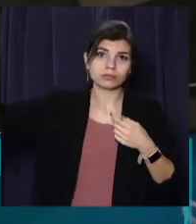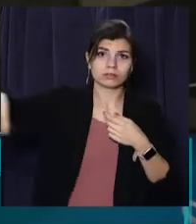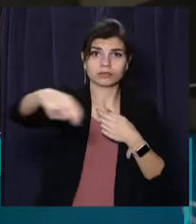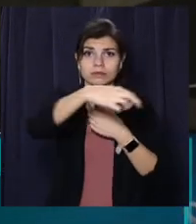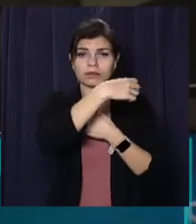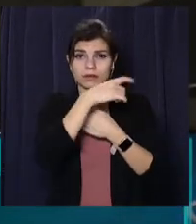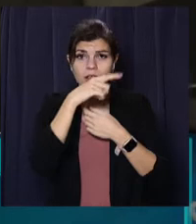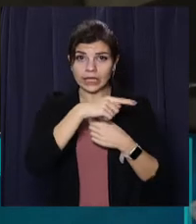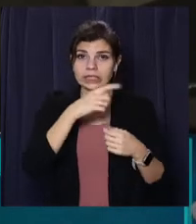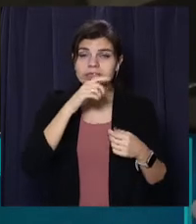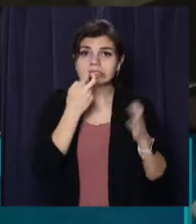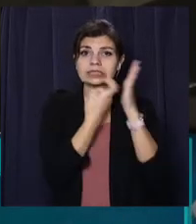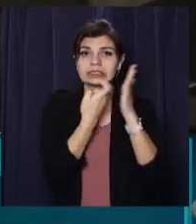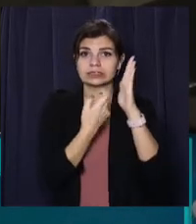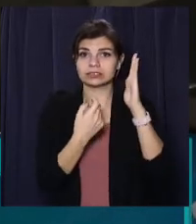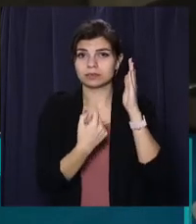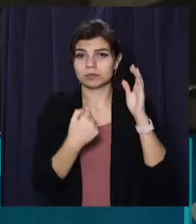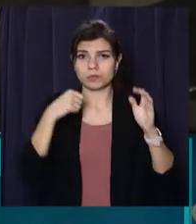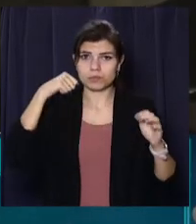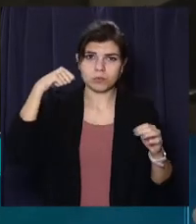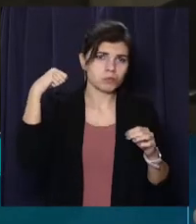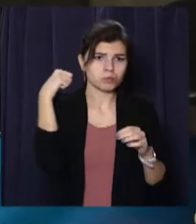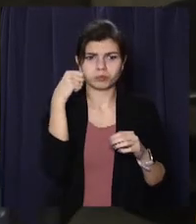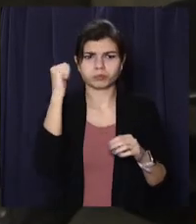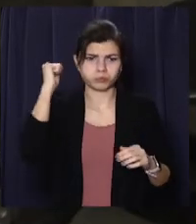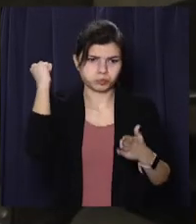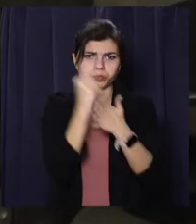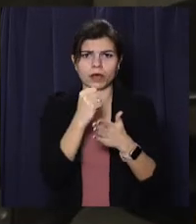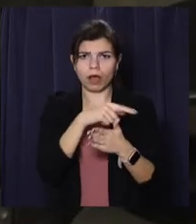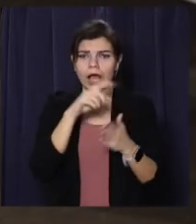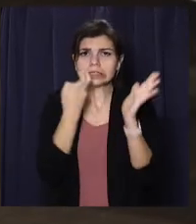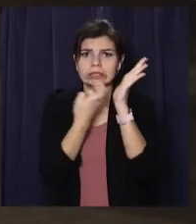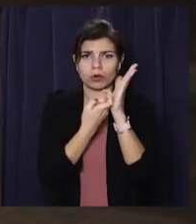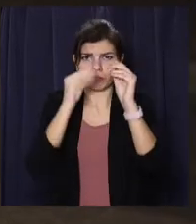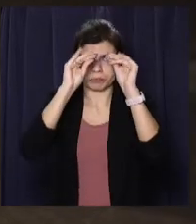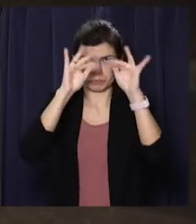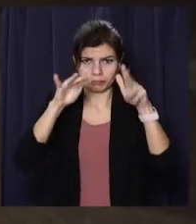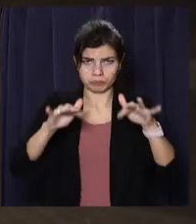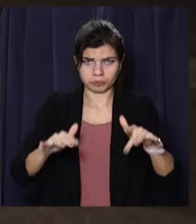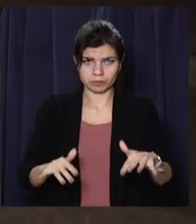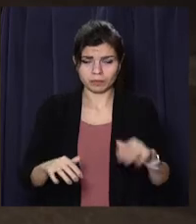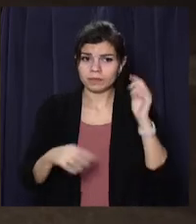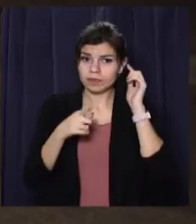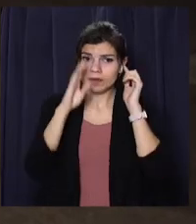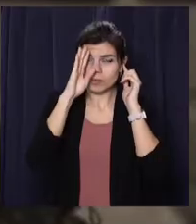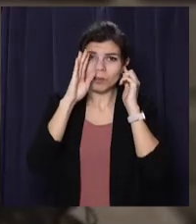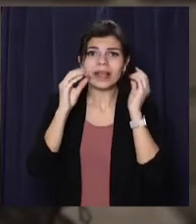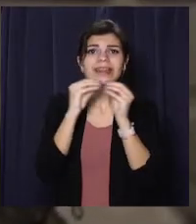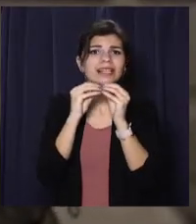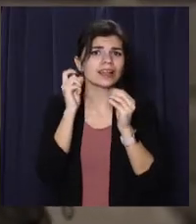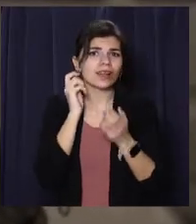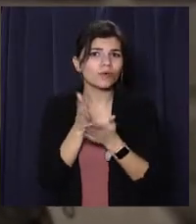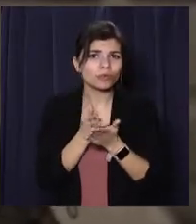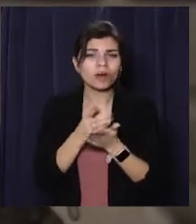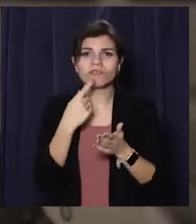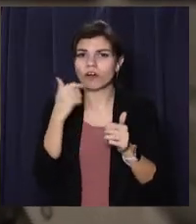це стекло. От, я не знаю, чим воно просто висипалося все. Іван Олександрович 10 років за кермом маршрутки,